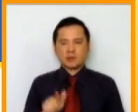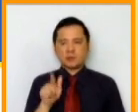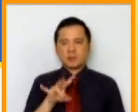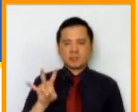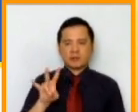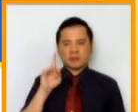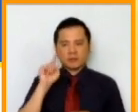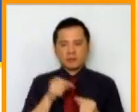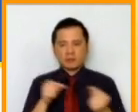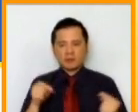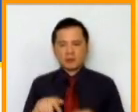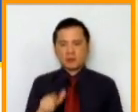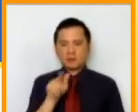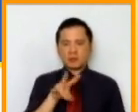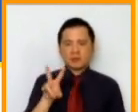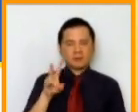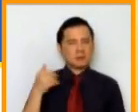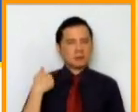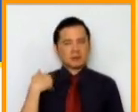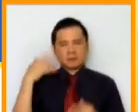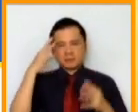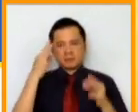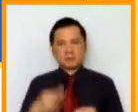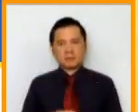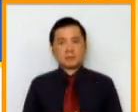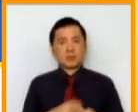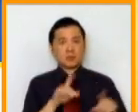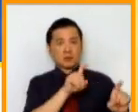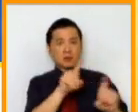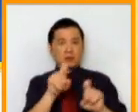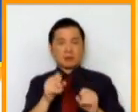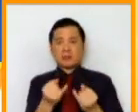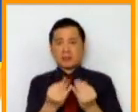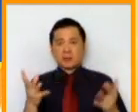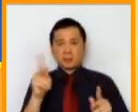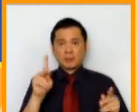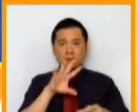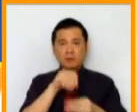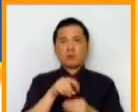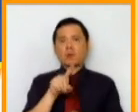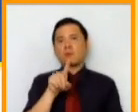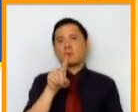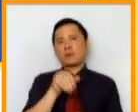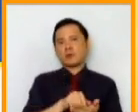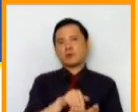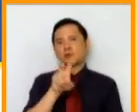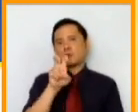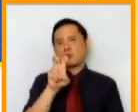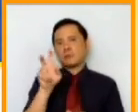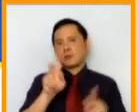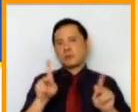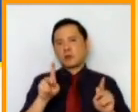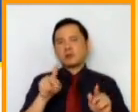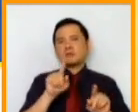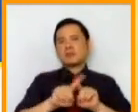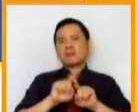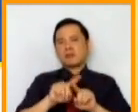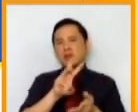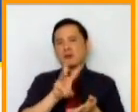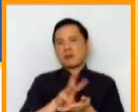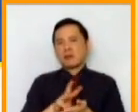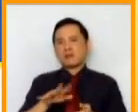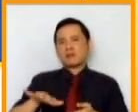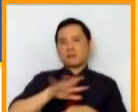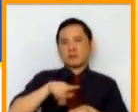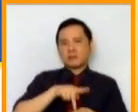pahayag na iyan. Isinagawa ang survey sa 1,200 na individual mula sa iba't ibang bahagi ng bansa. May margin of error na positive